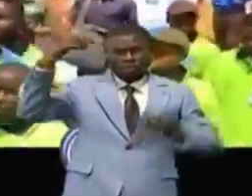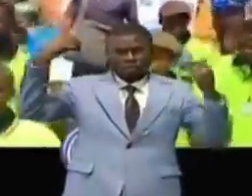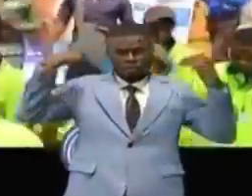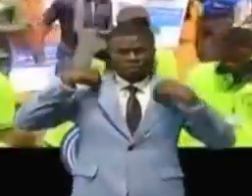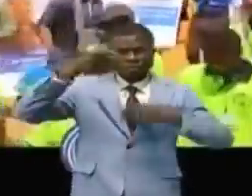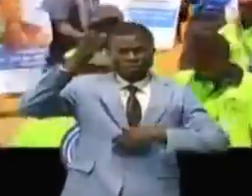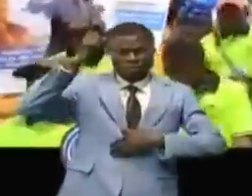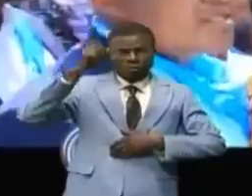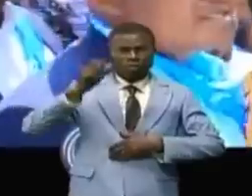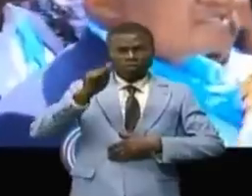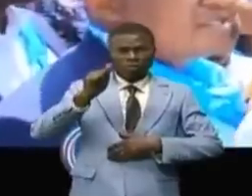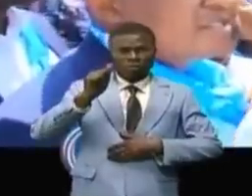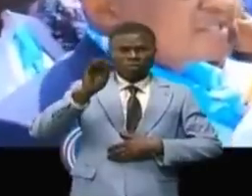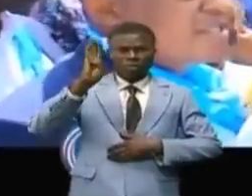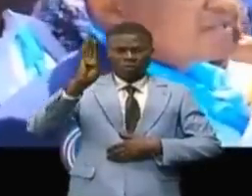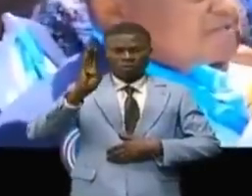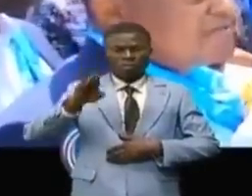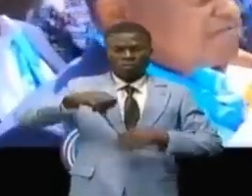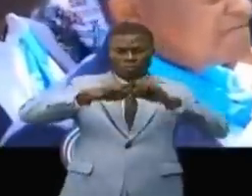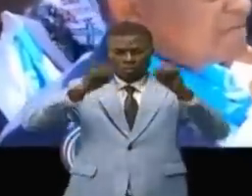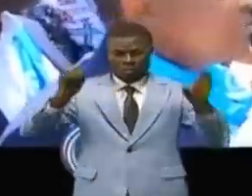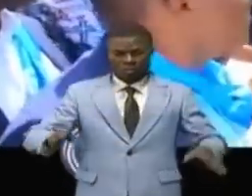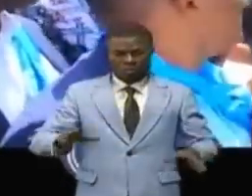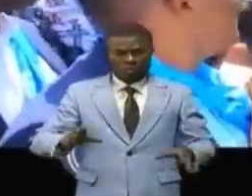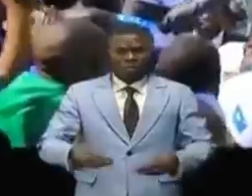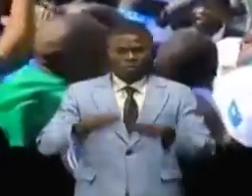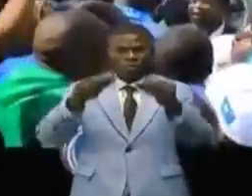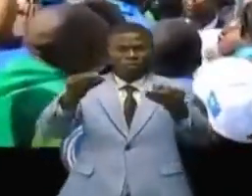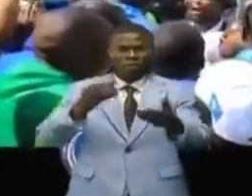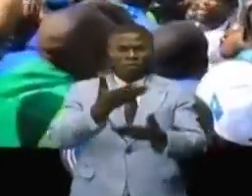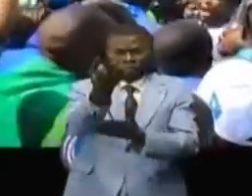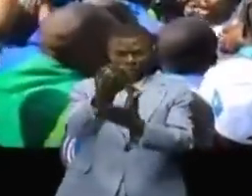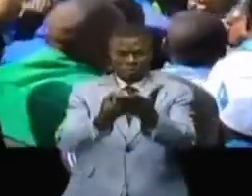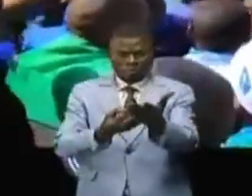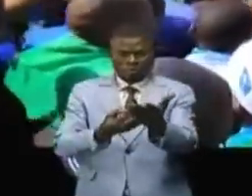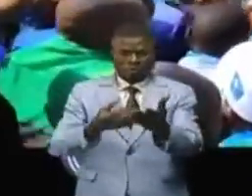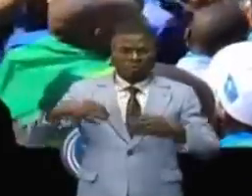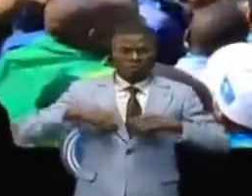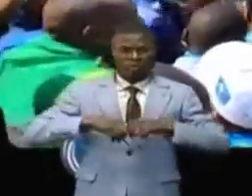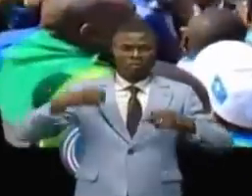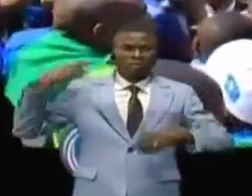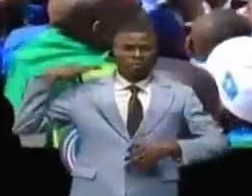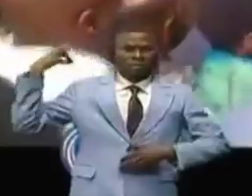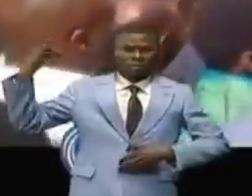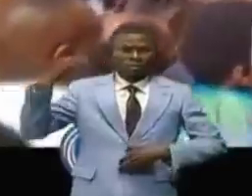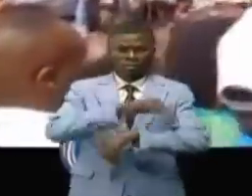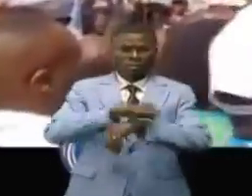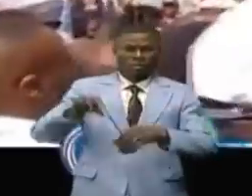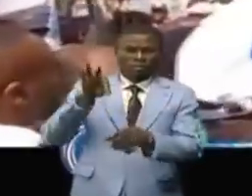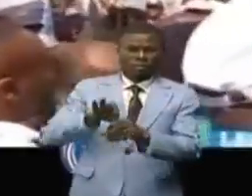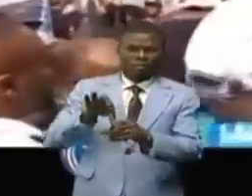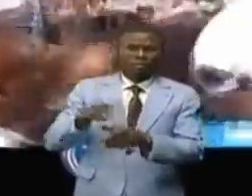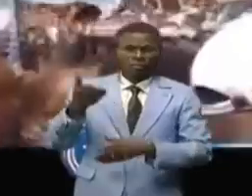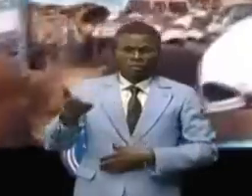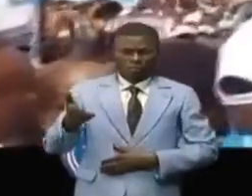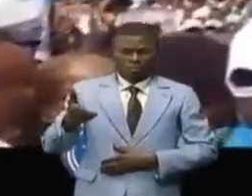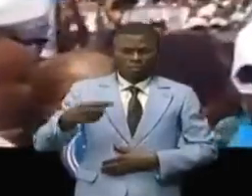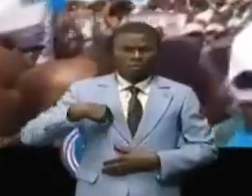morale de la B50 est venu aussi pour déposer les listes de ces candidats au bureau de la CI